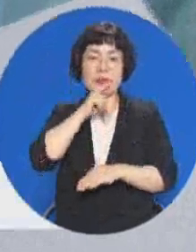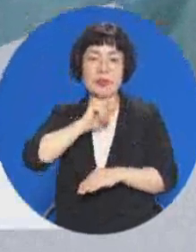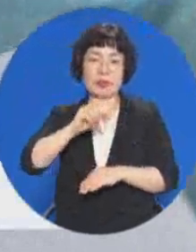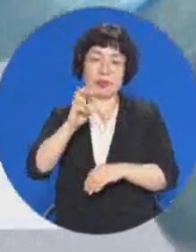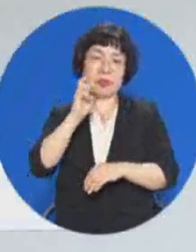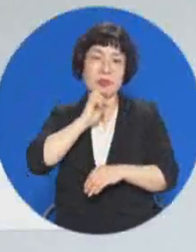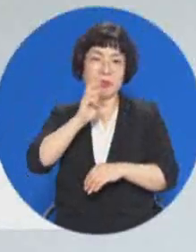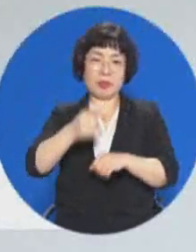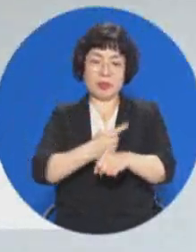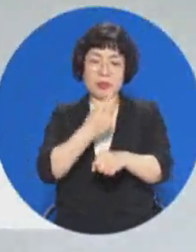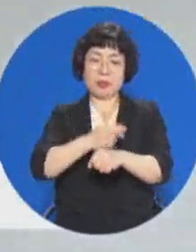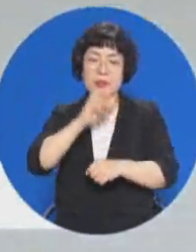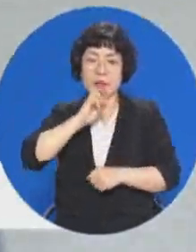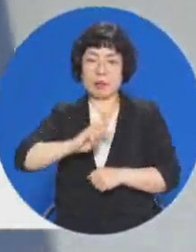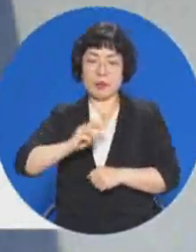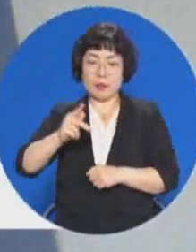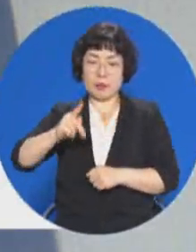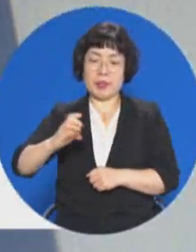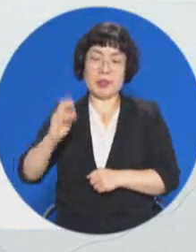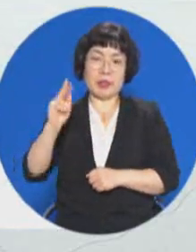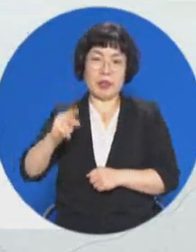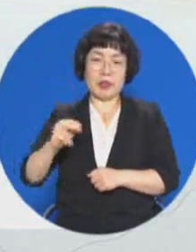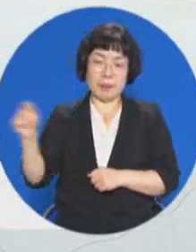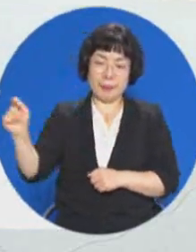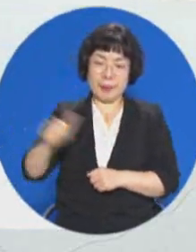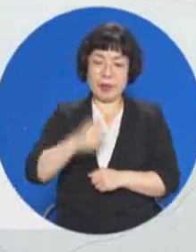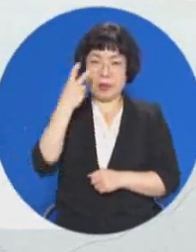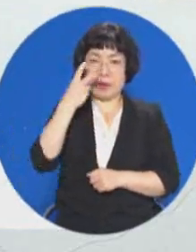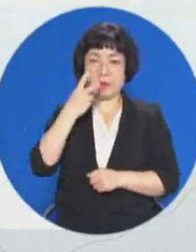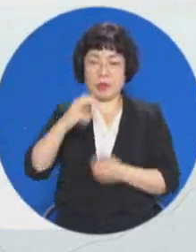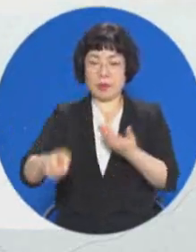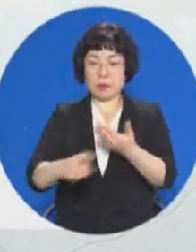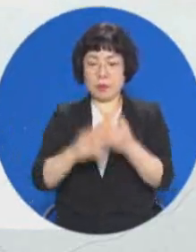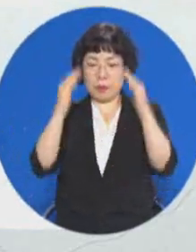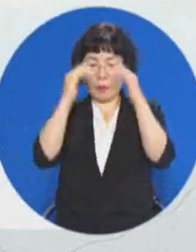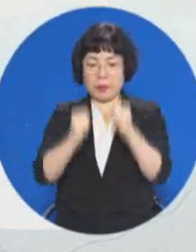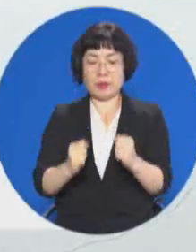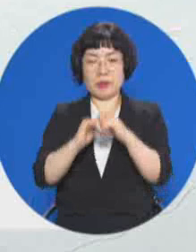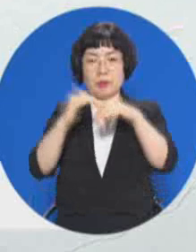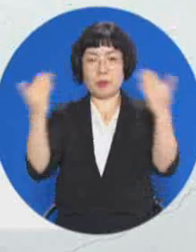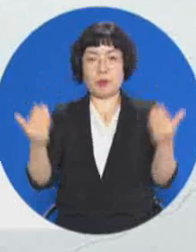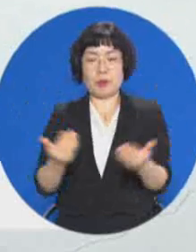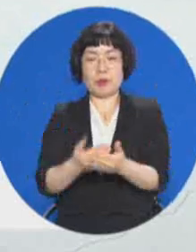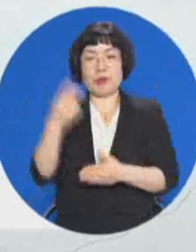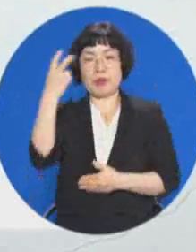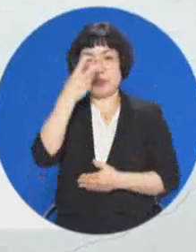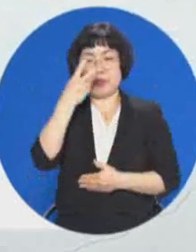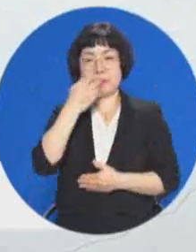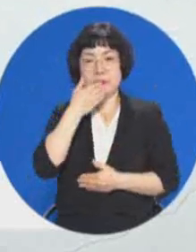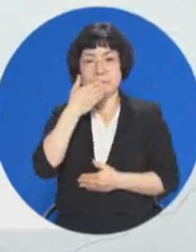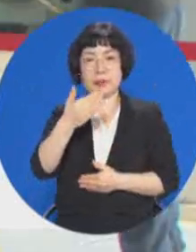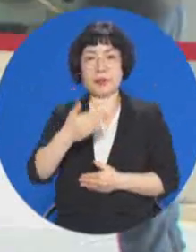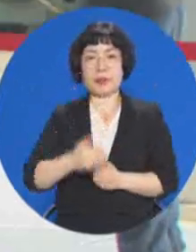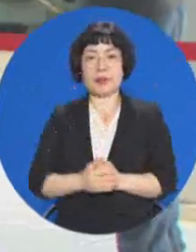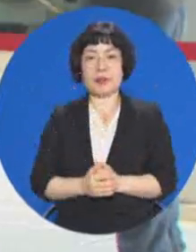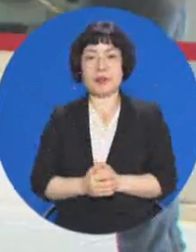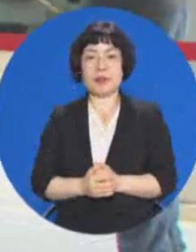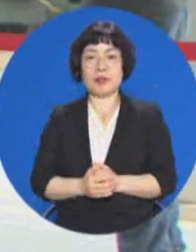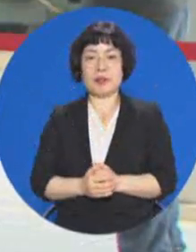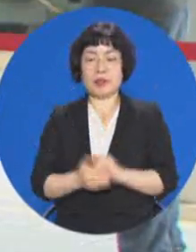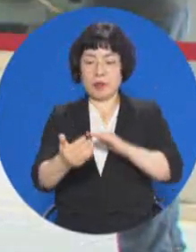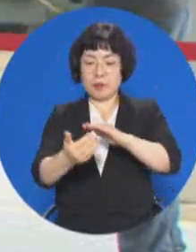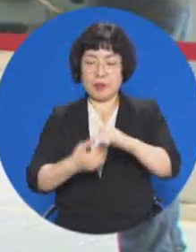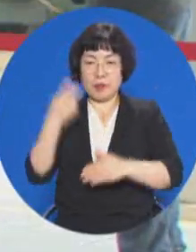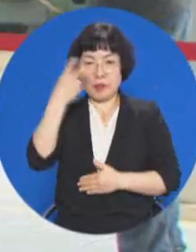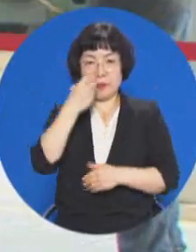30분이 소요되는 신속 PCR 검사를 통해 불법 체류자를 포함한 외국인 노동자들도 검사하게 됩니다. 이제